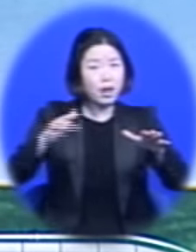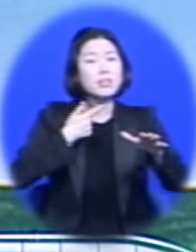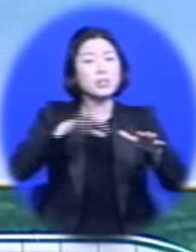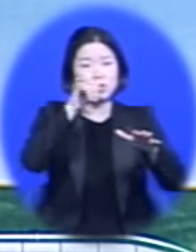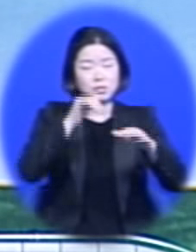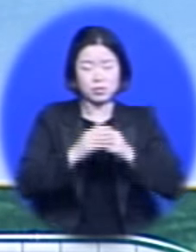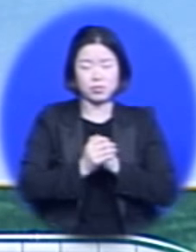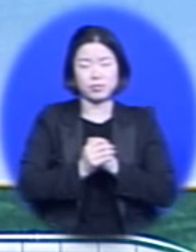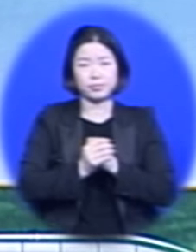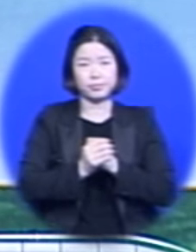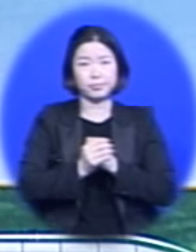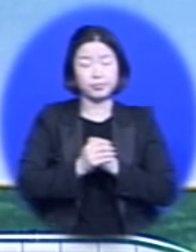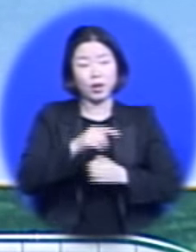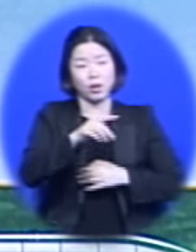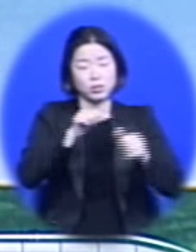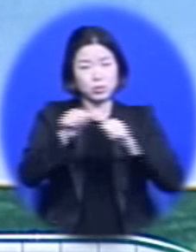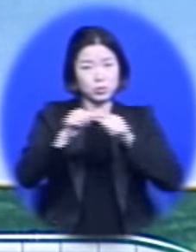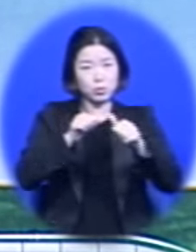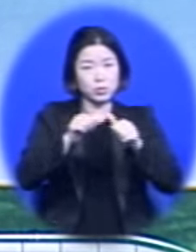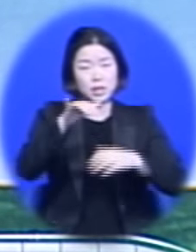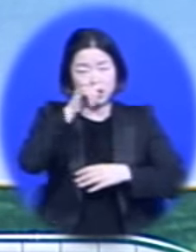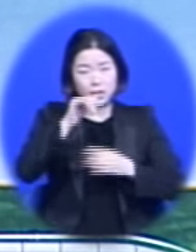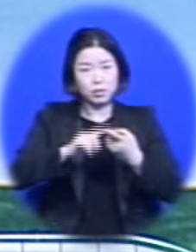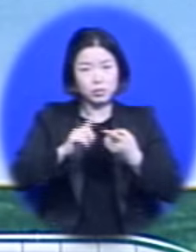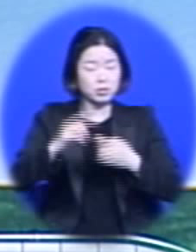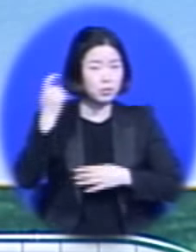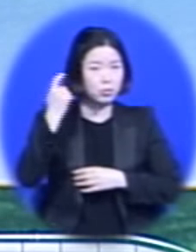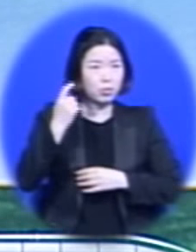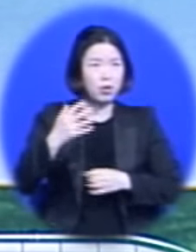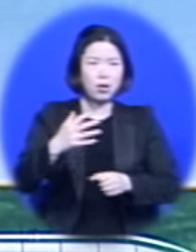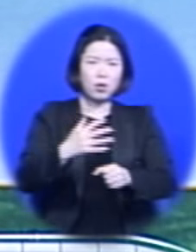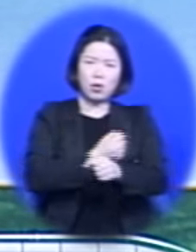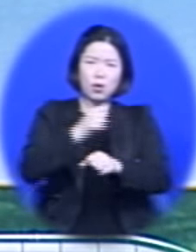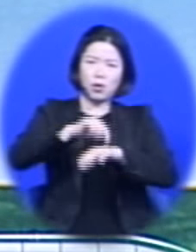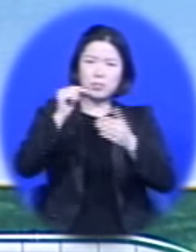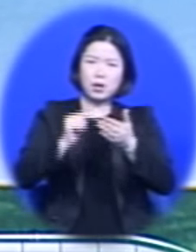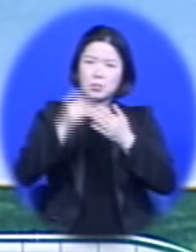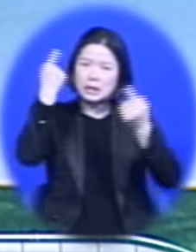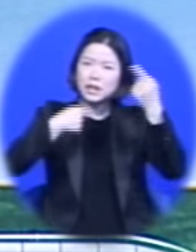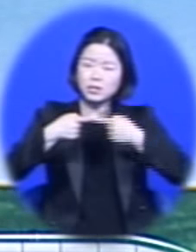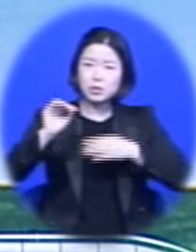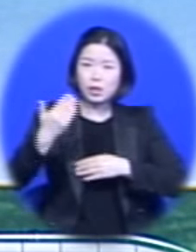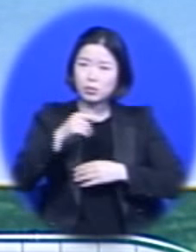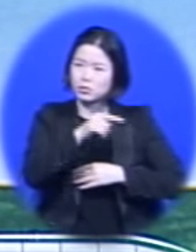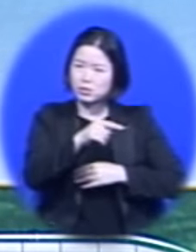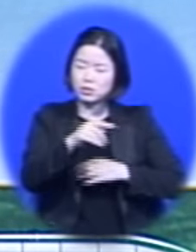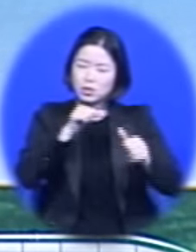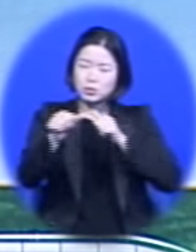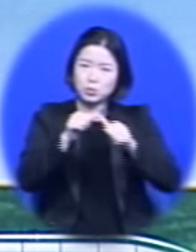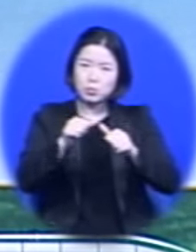있었습니다. 아, 그 소문이 있다는 것을 제가 듣고는 엄청나게 마음에 상처가 되고 그 소문을